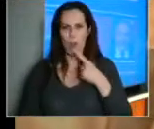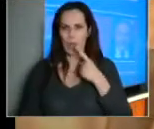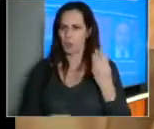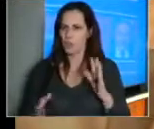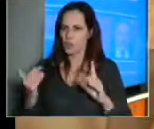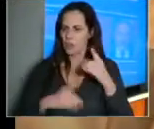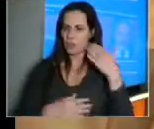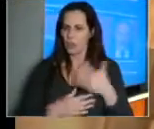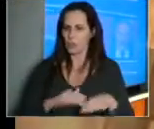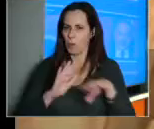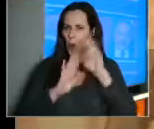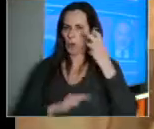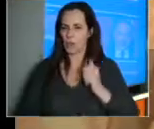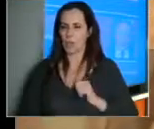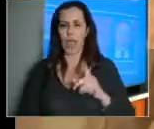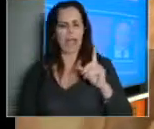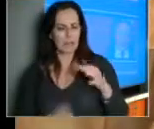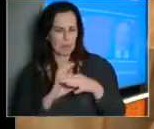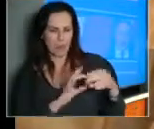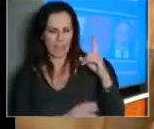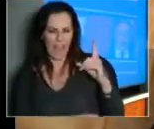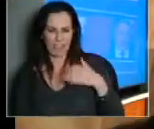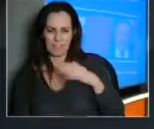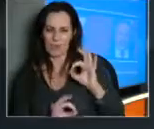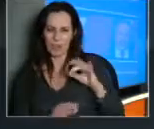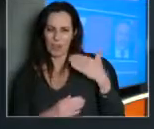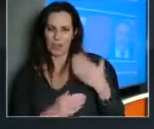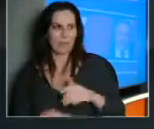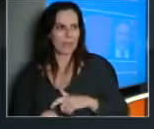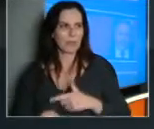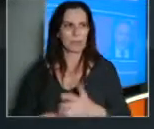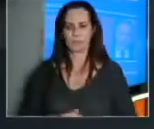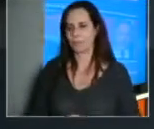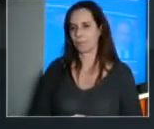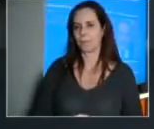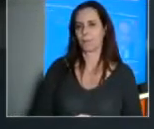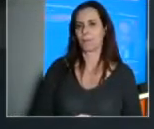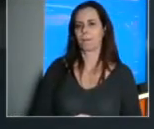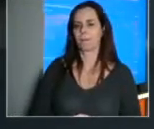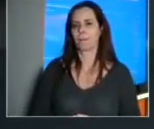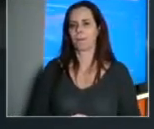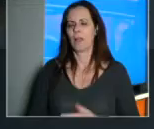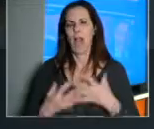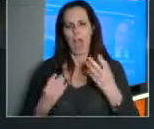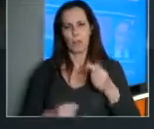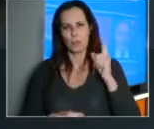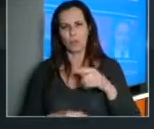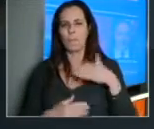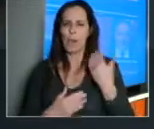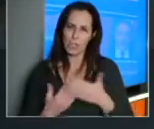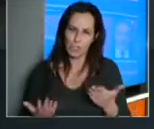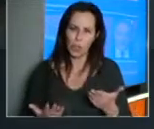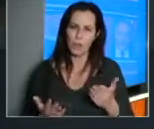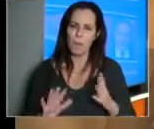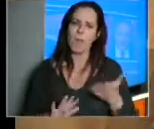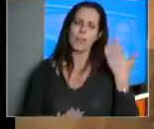רק מה שיקרה בסופו עם חוק הגיוס. אני עכשיו... במשפט אחד, איציק, אנחנו ממש חרגנו בזמן, במשפט. המון איומים, המון דיבורים בסופו של דבר,